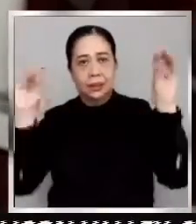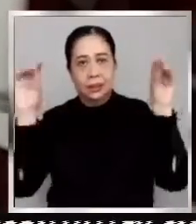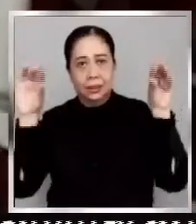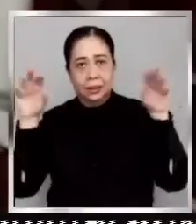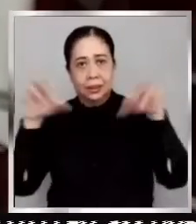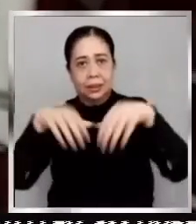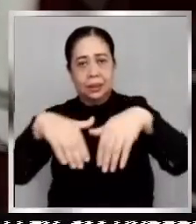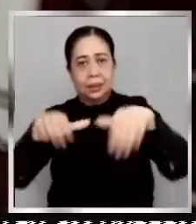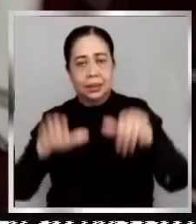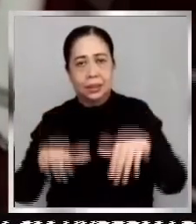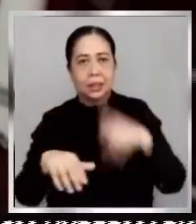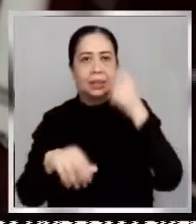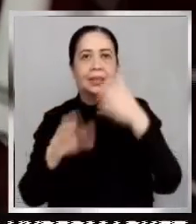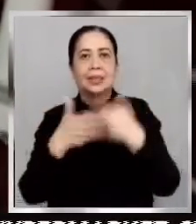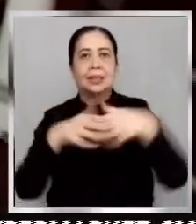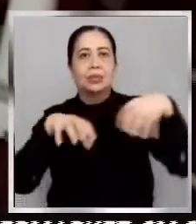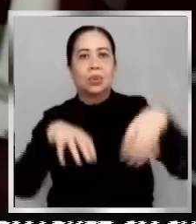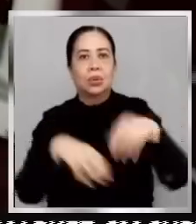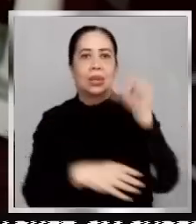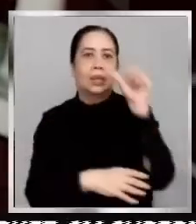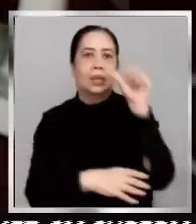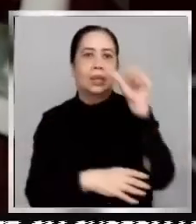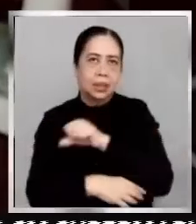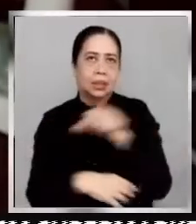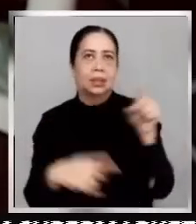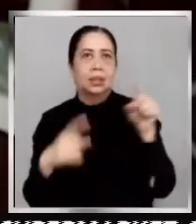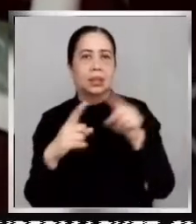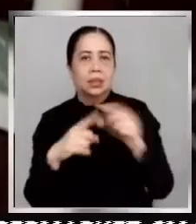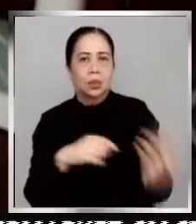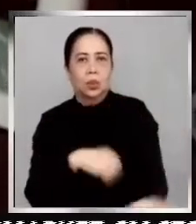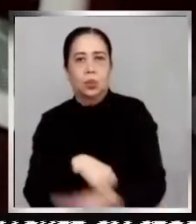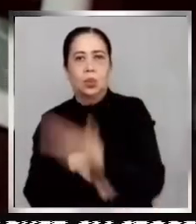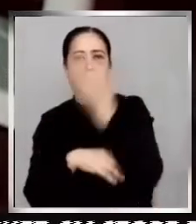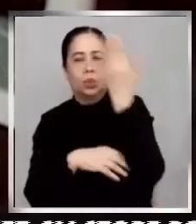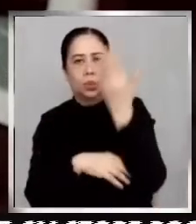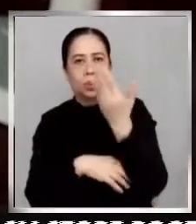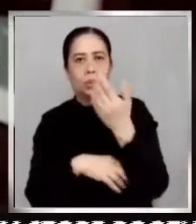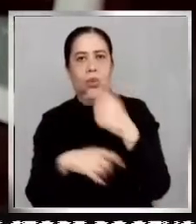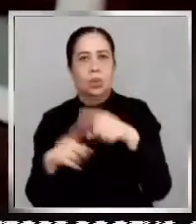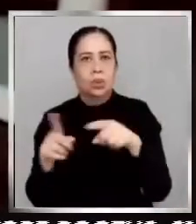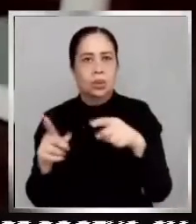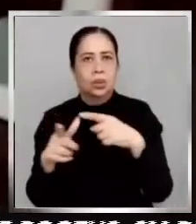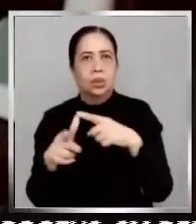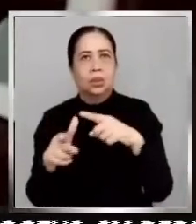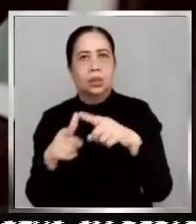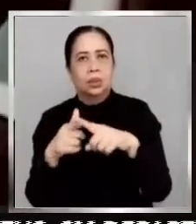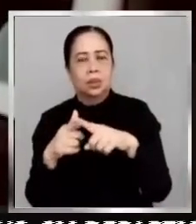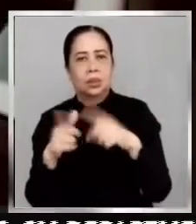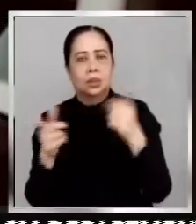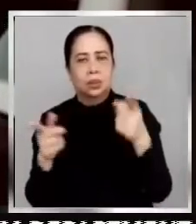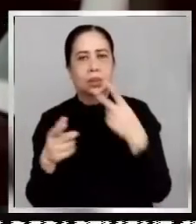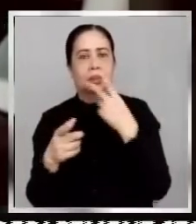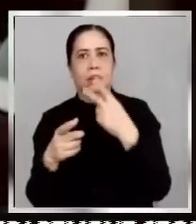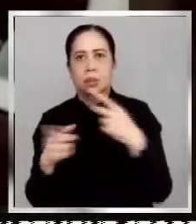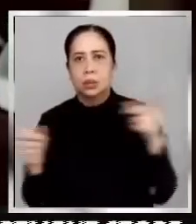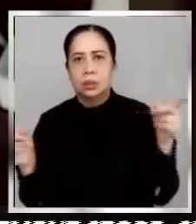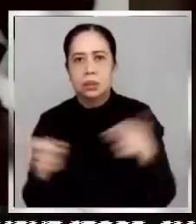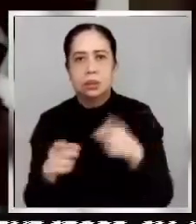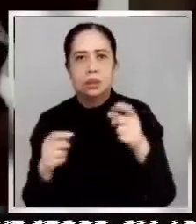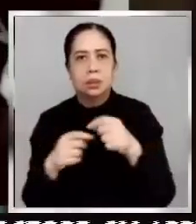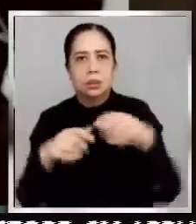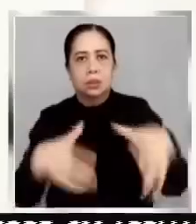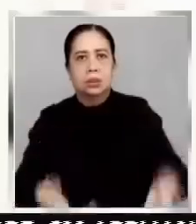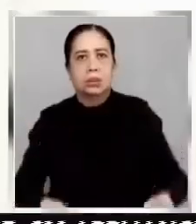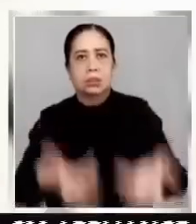kapitbahay lasing hanggang umaga daw hinila pataas yung ano bangkay Ayun Saka na binuhat saka